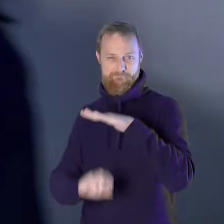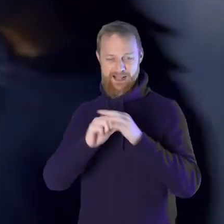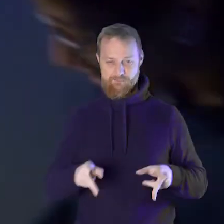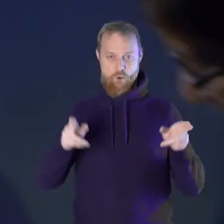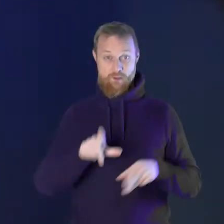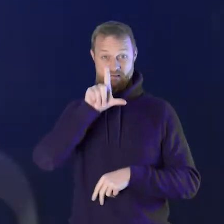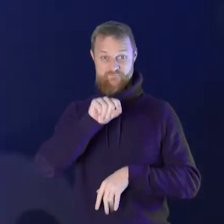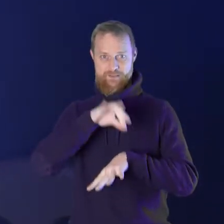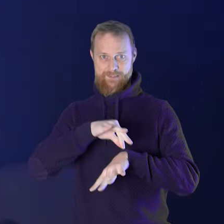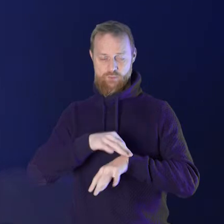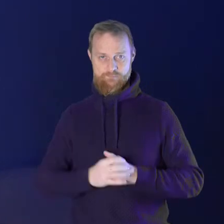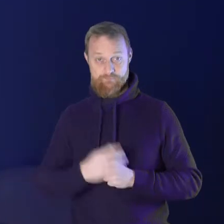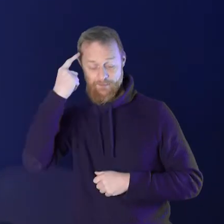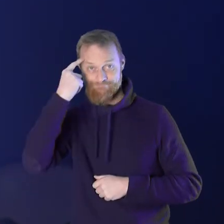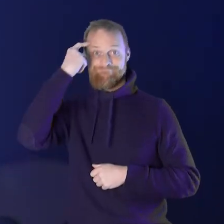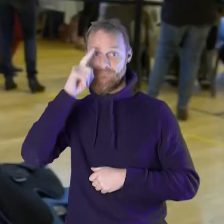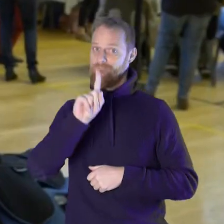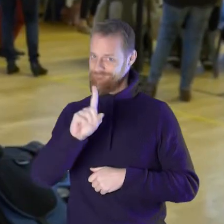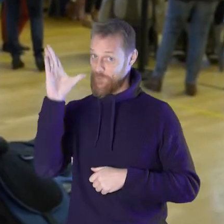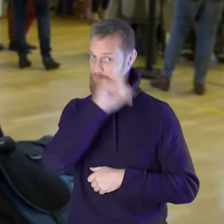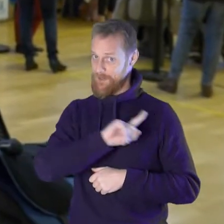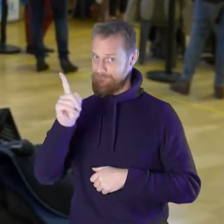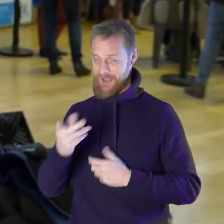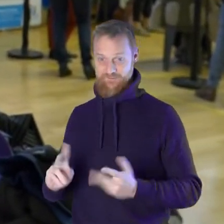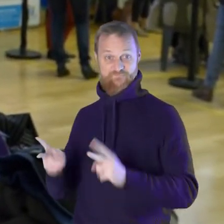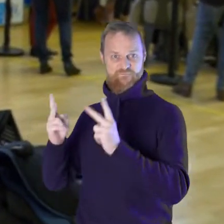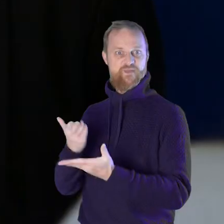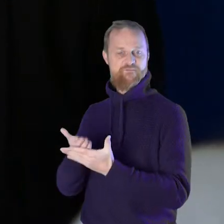sortir en maximum 20 minutes. En